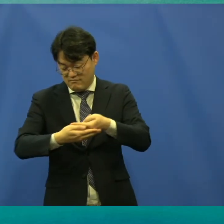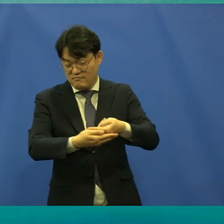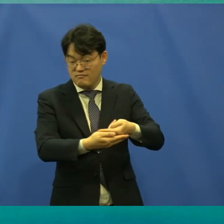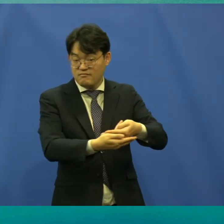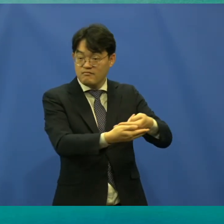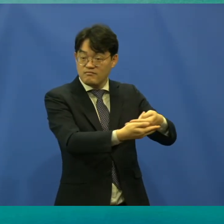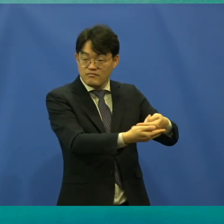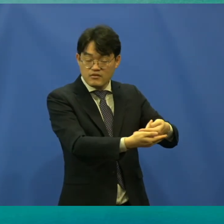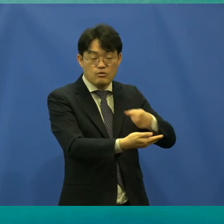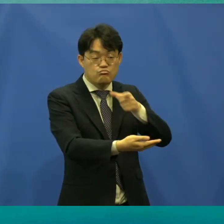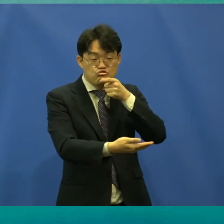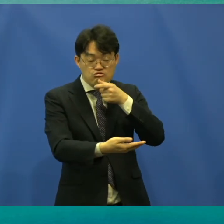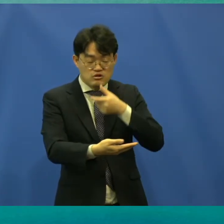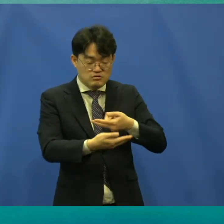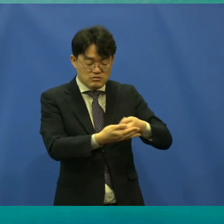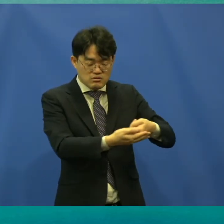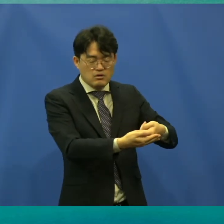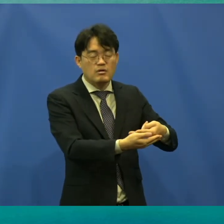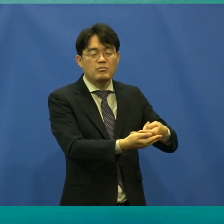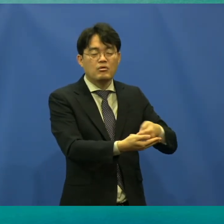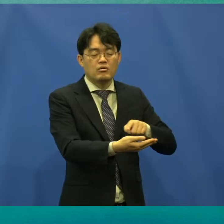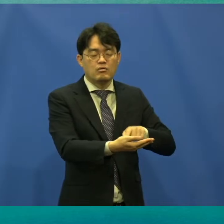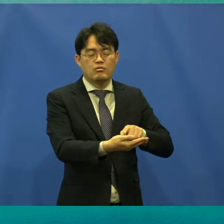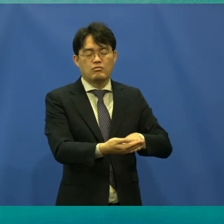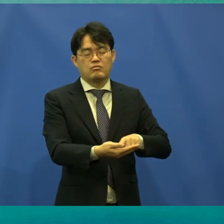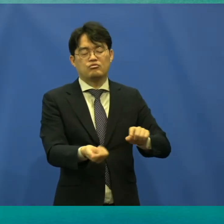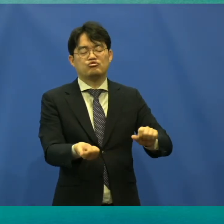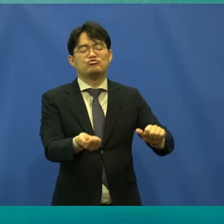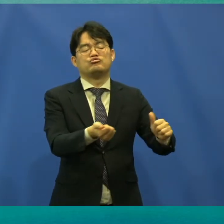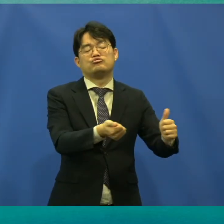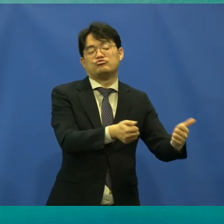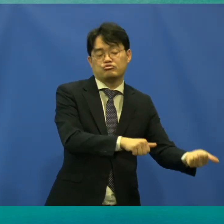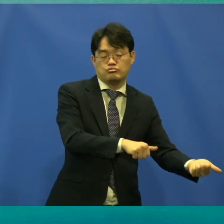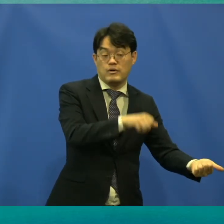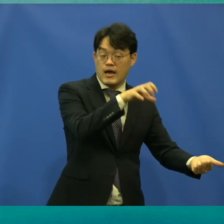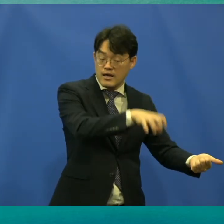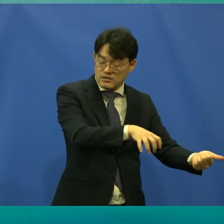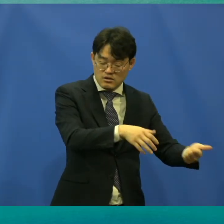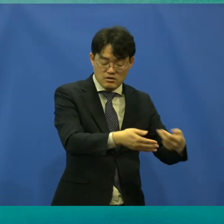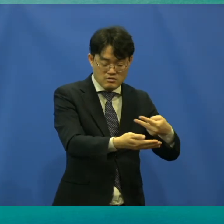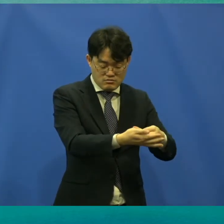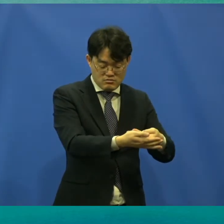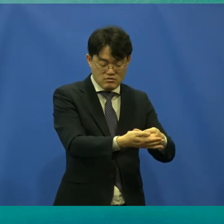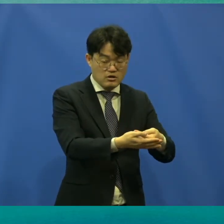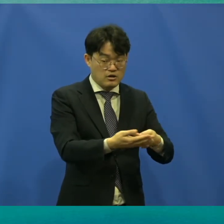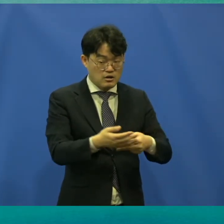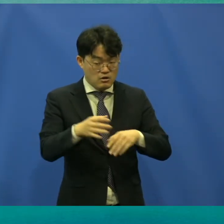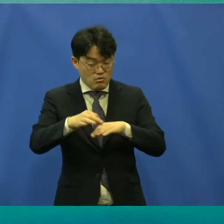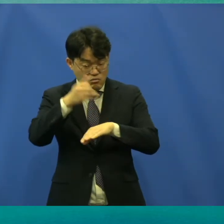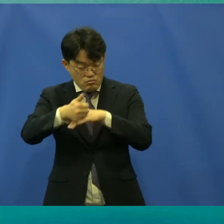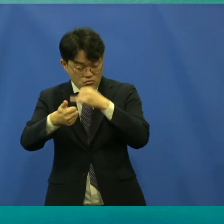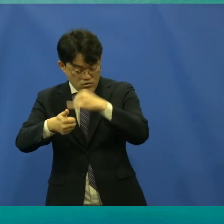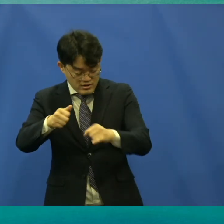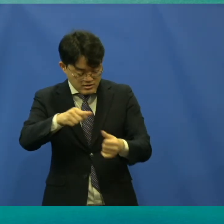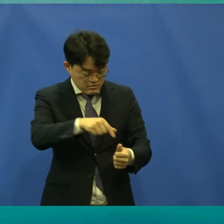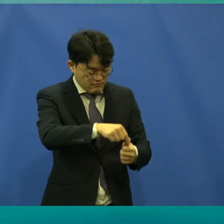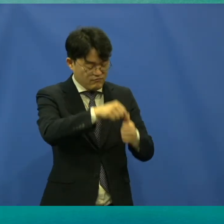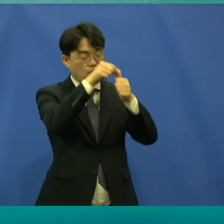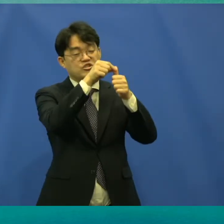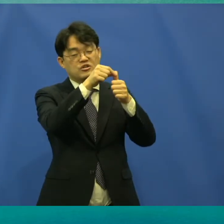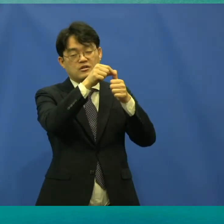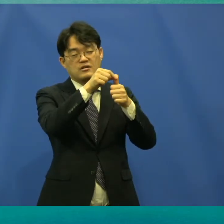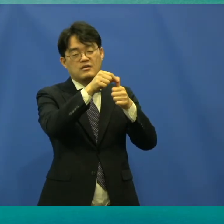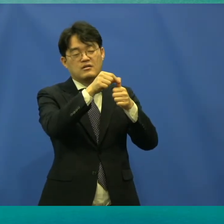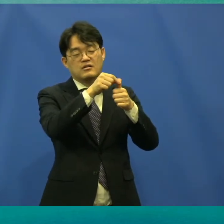인간은 자기의 힘으로 물을 건너지 못합니다. 홀로 건너가다가 모든 것을 잃어버립니다.